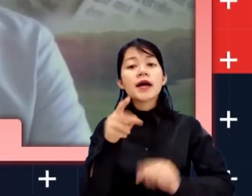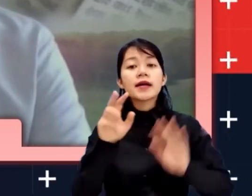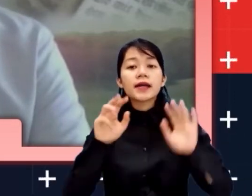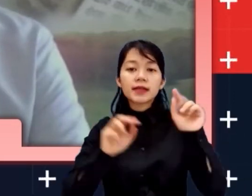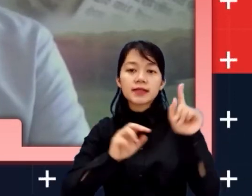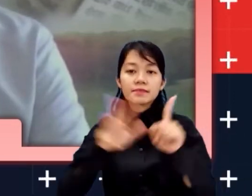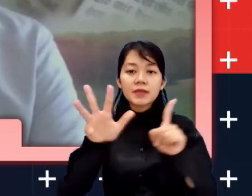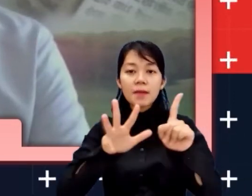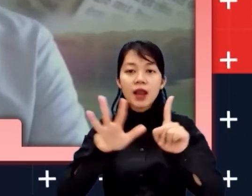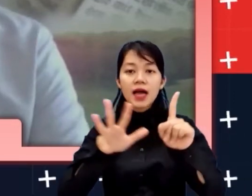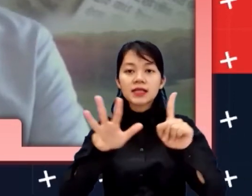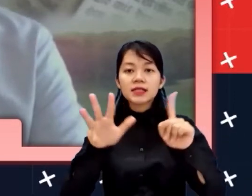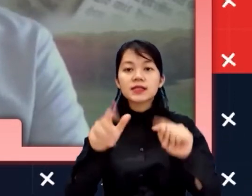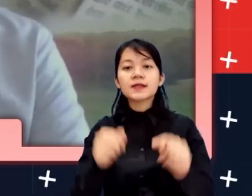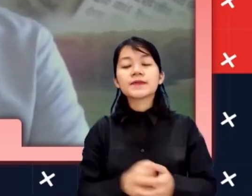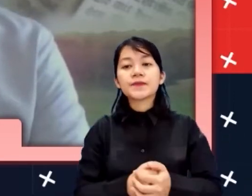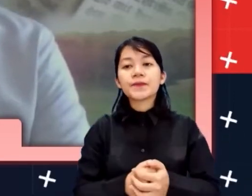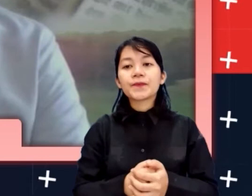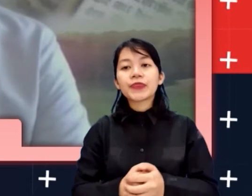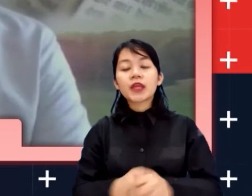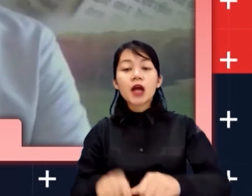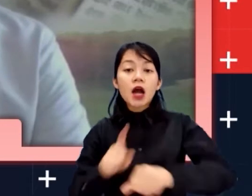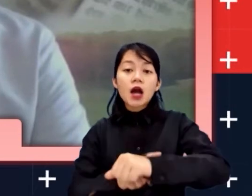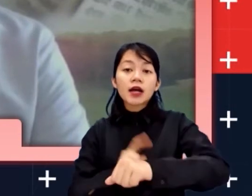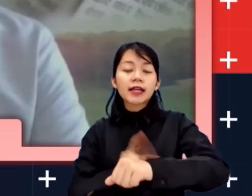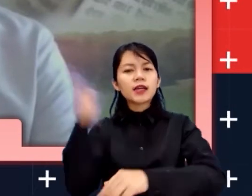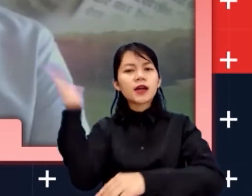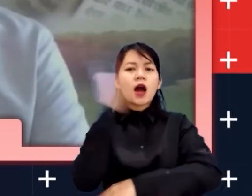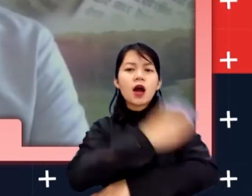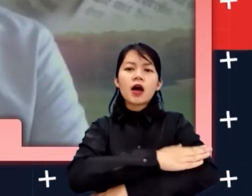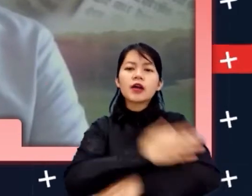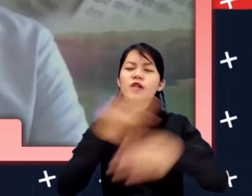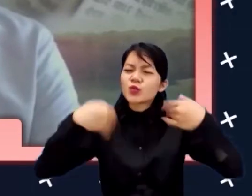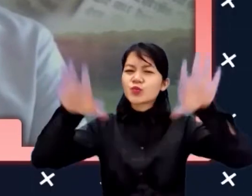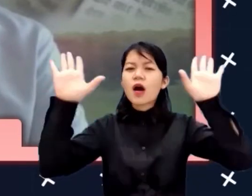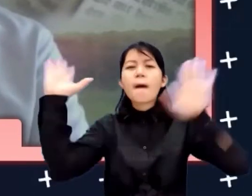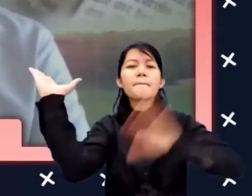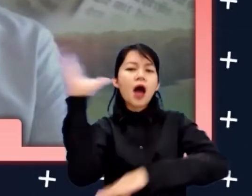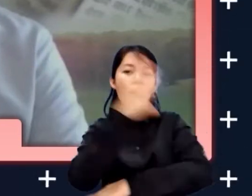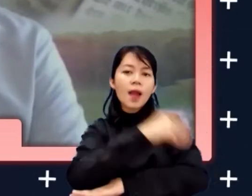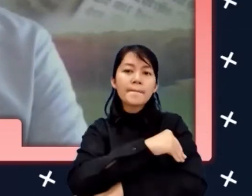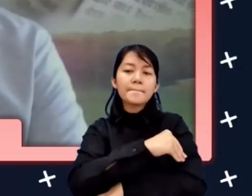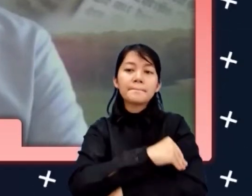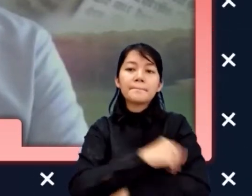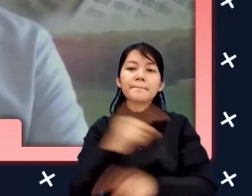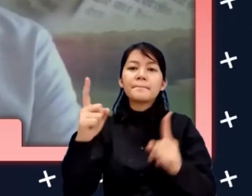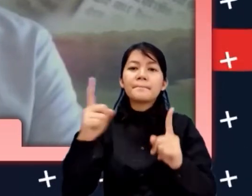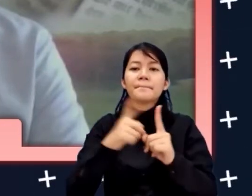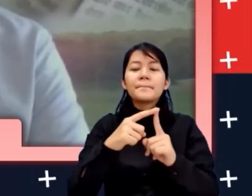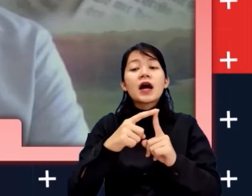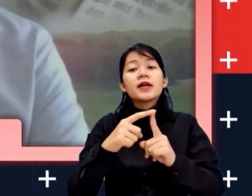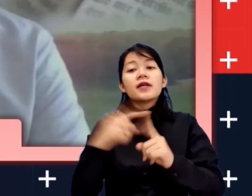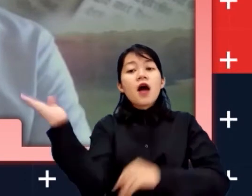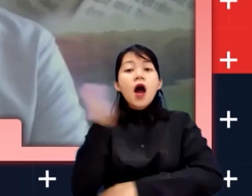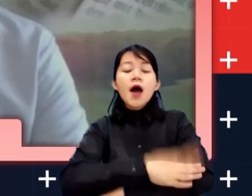Ketika hari sudah mulai malam, pada hari pertama minggu itu, jadi belum malam, baru mau